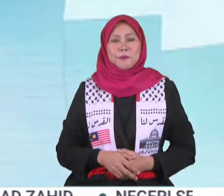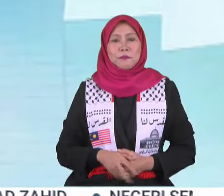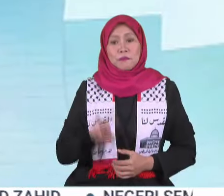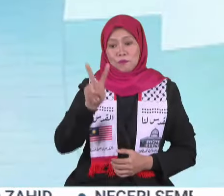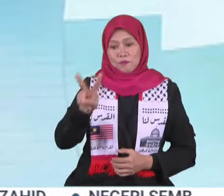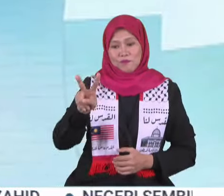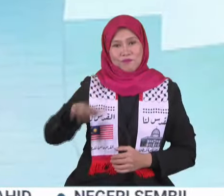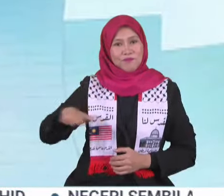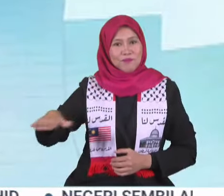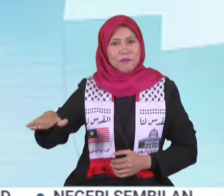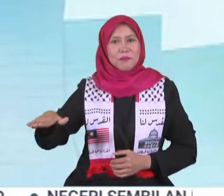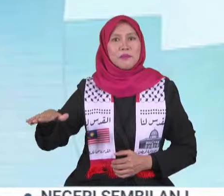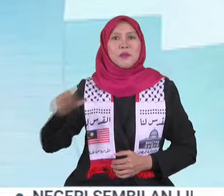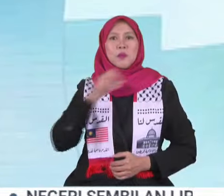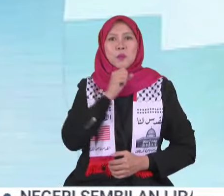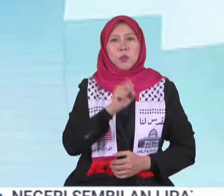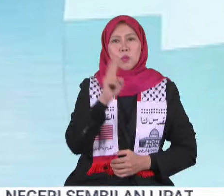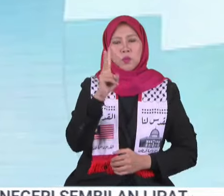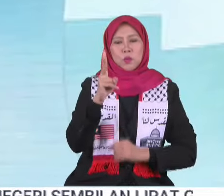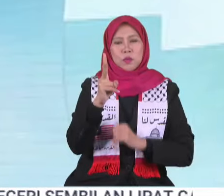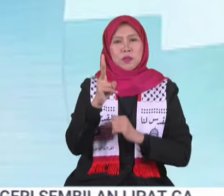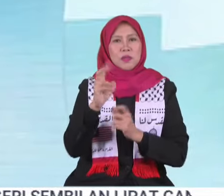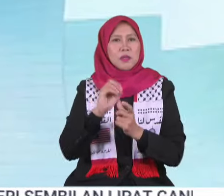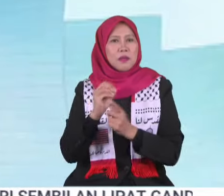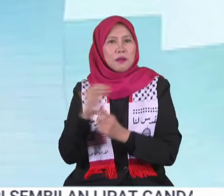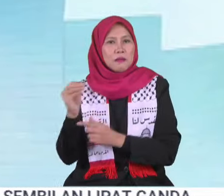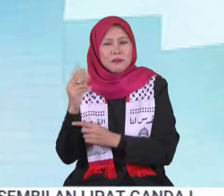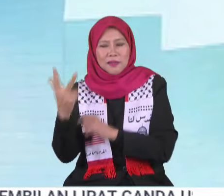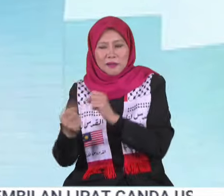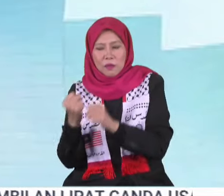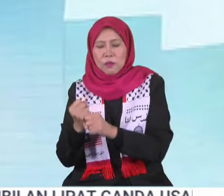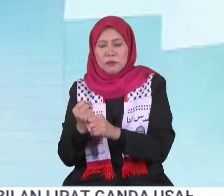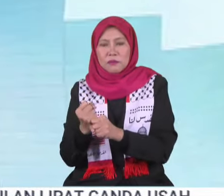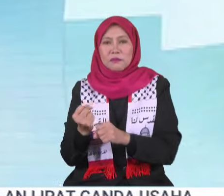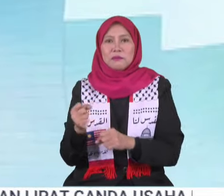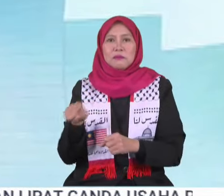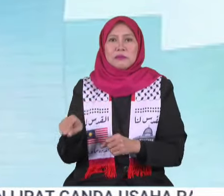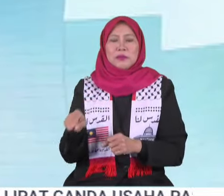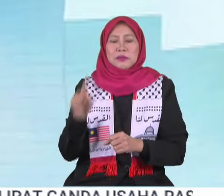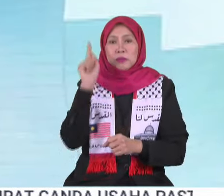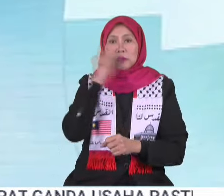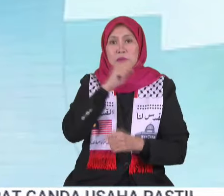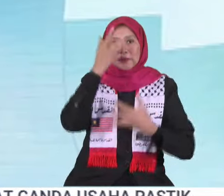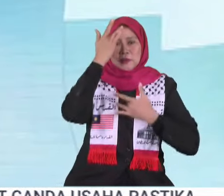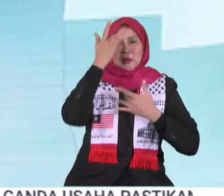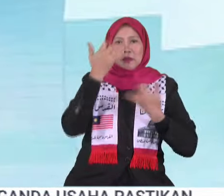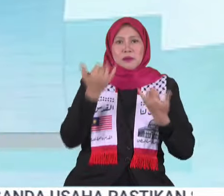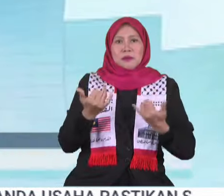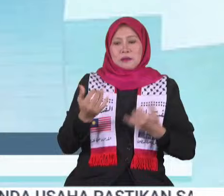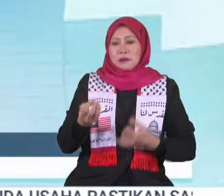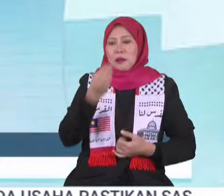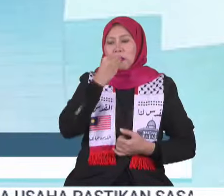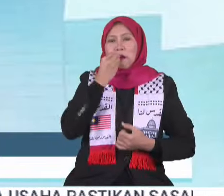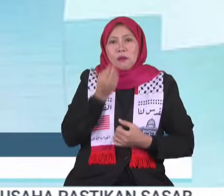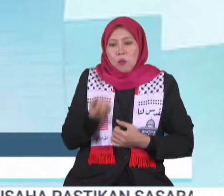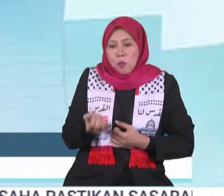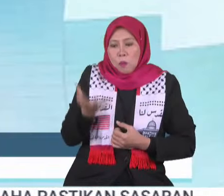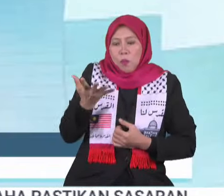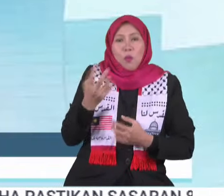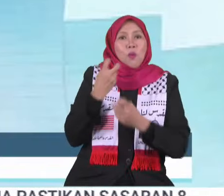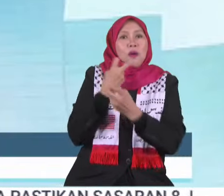Dua beradik berusia 2 dan 3 tahun kritikal selepas termakan keropok segera yang digaul bersama racun tikus oleh